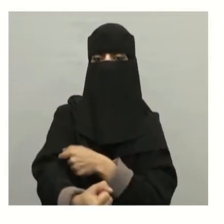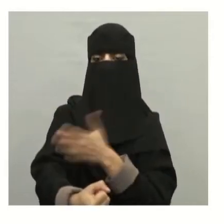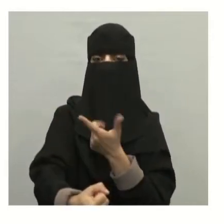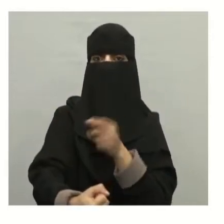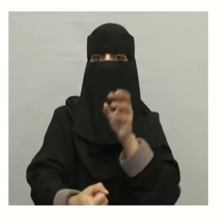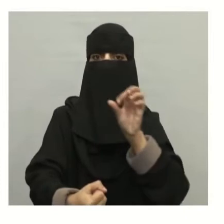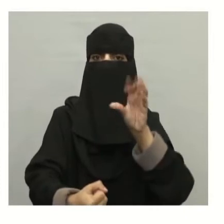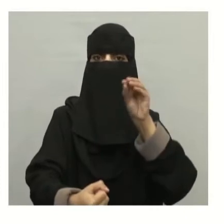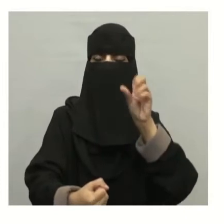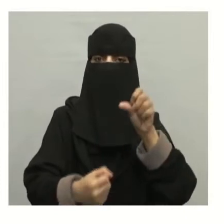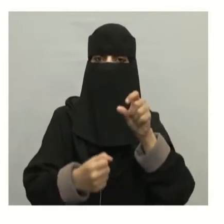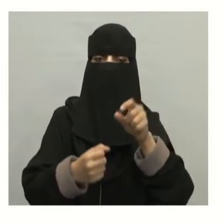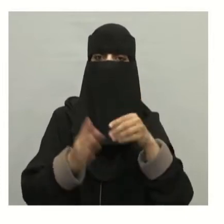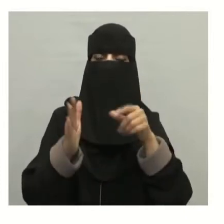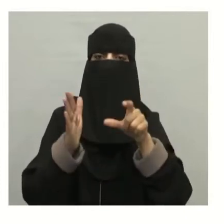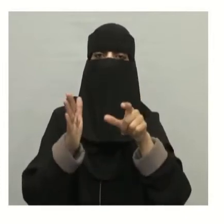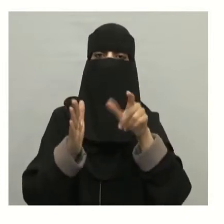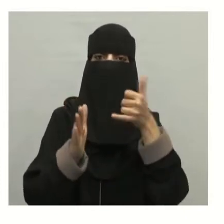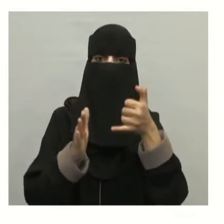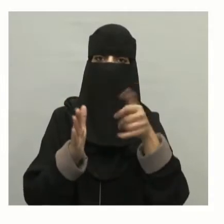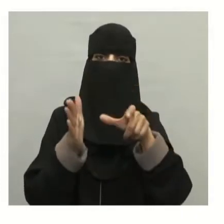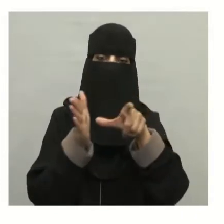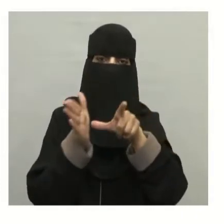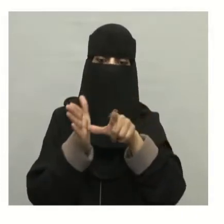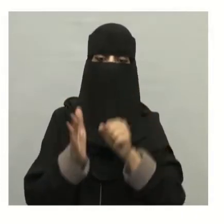وهو دورات المياه.